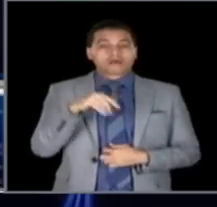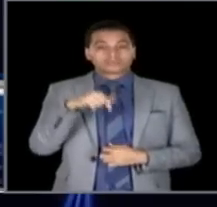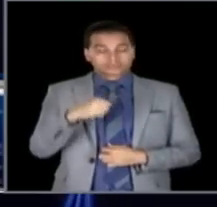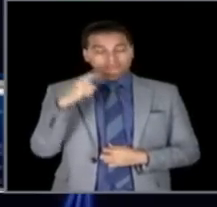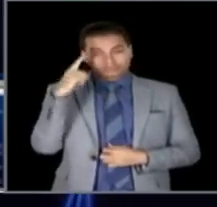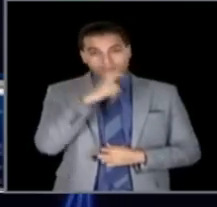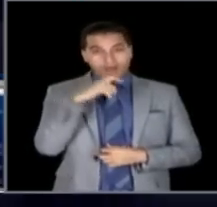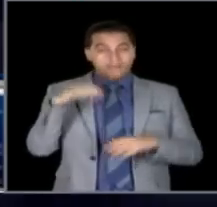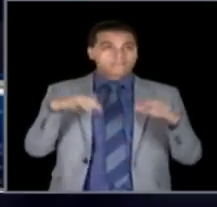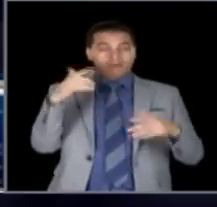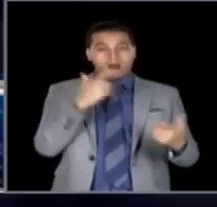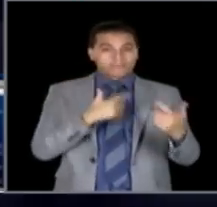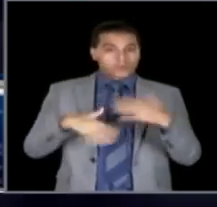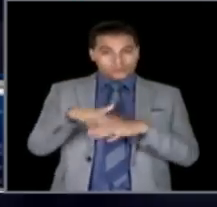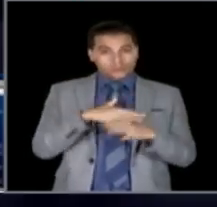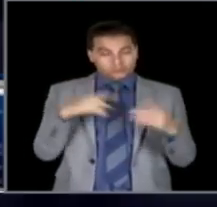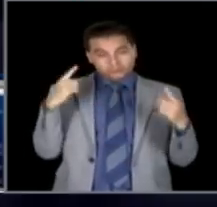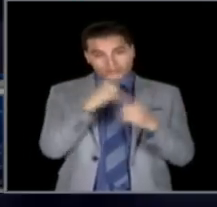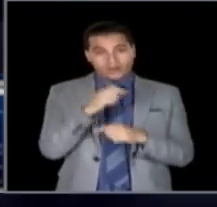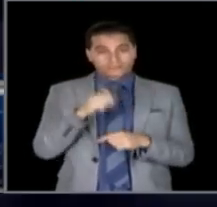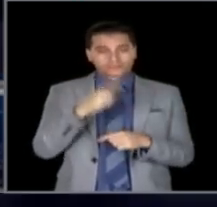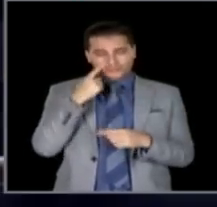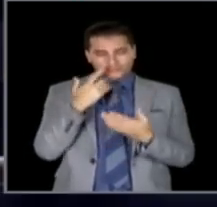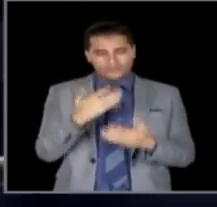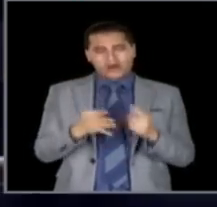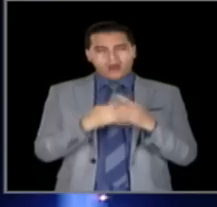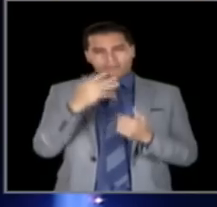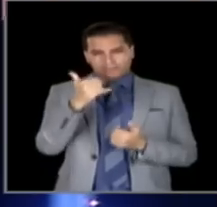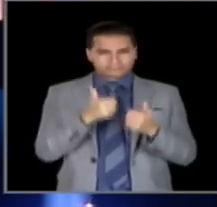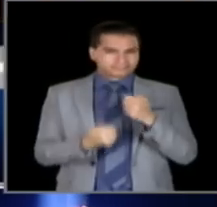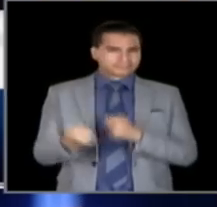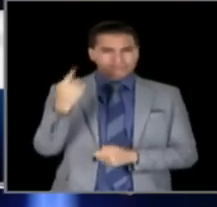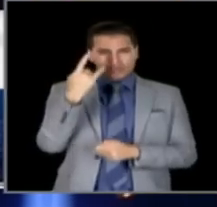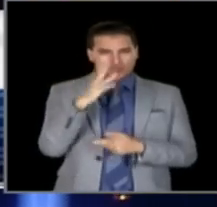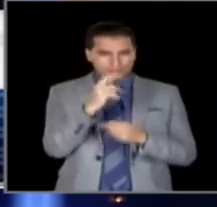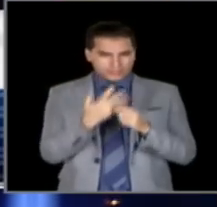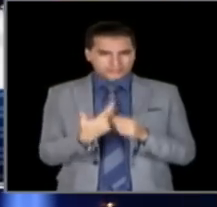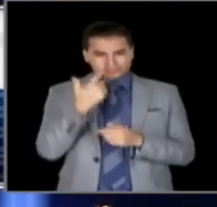إجابة. أربع اختيارات بزائد 10 أو ناقص 5.